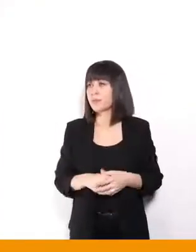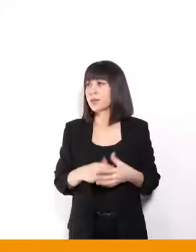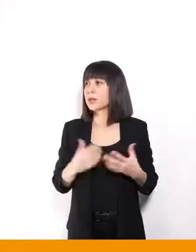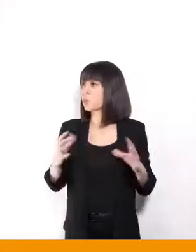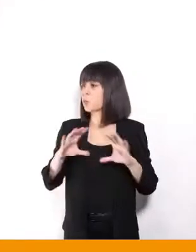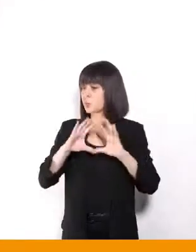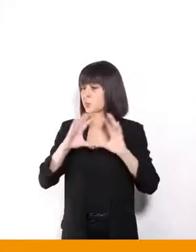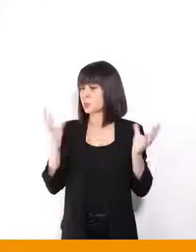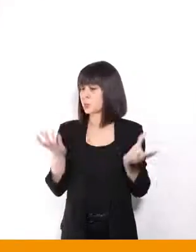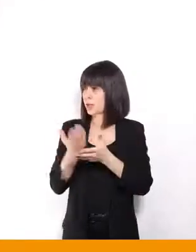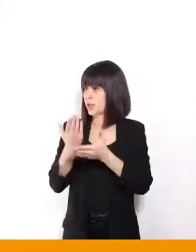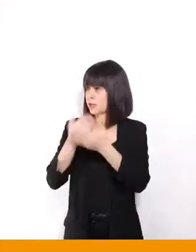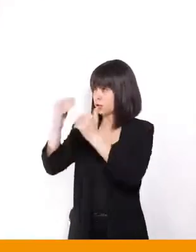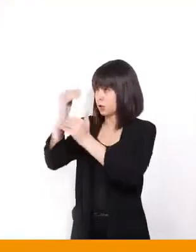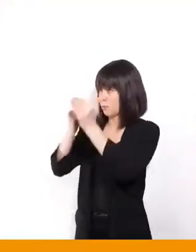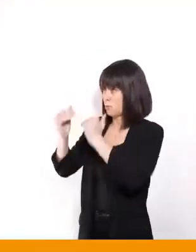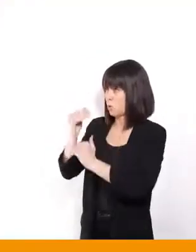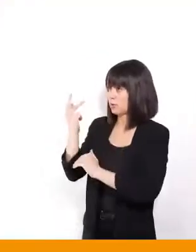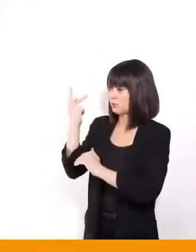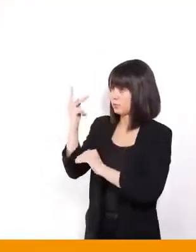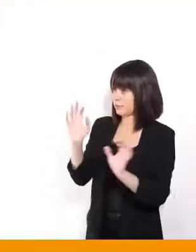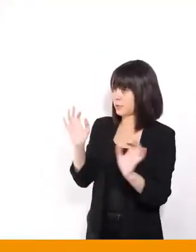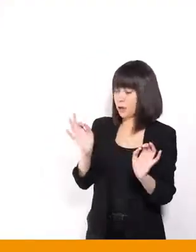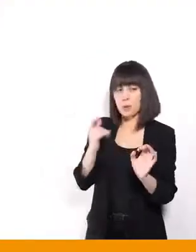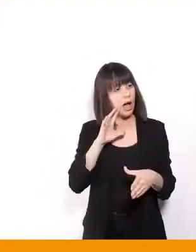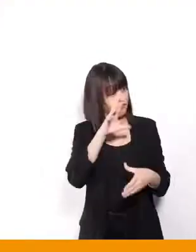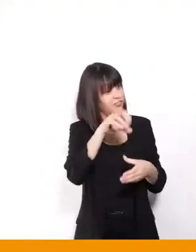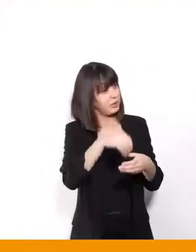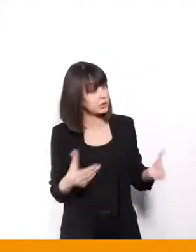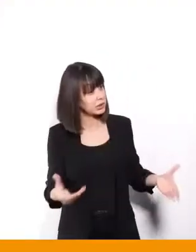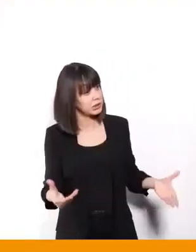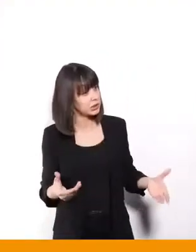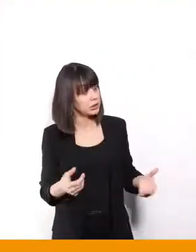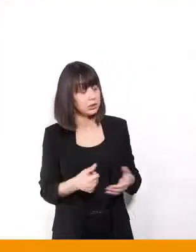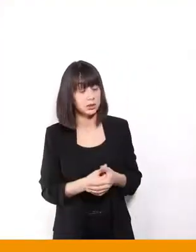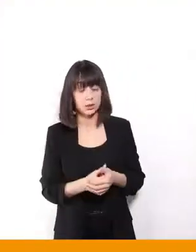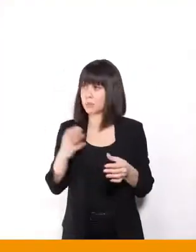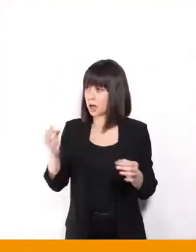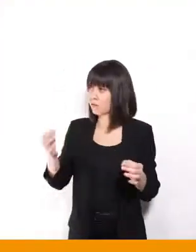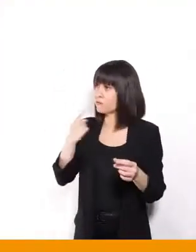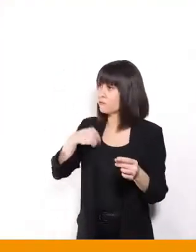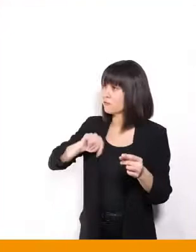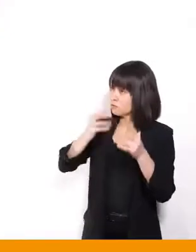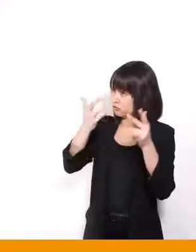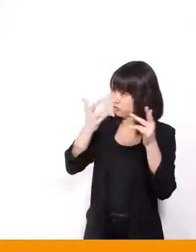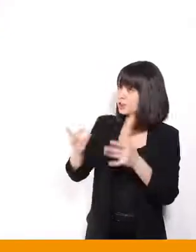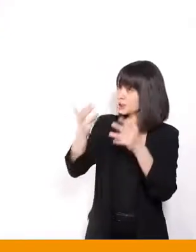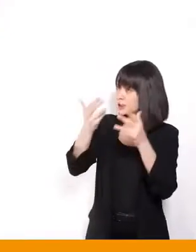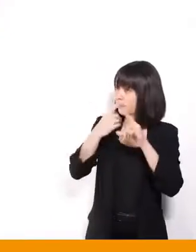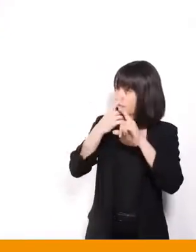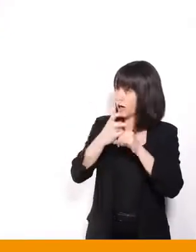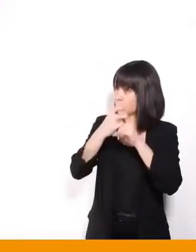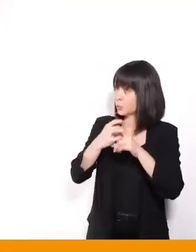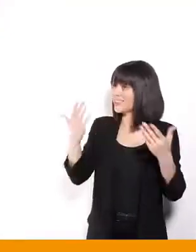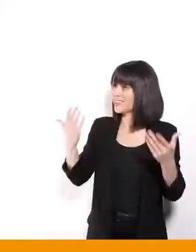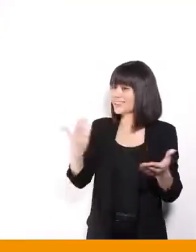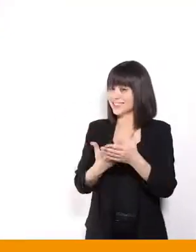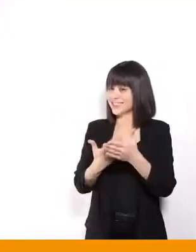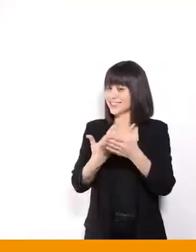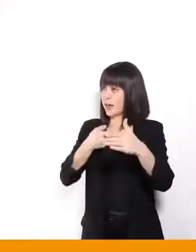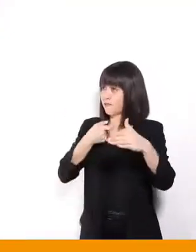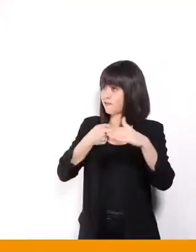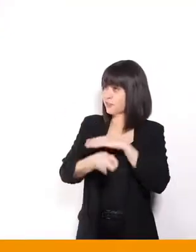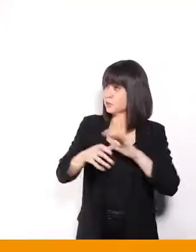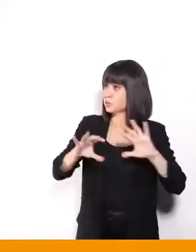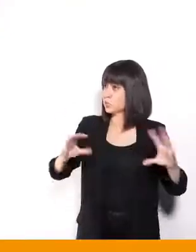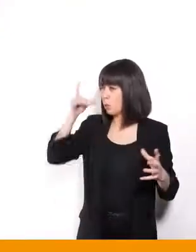programme, mais est-ce que vous avez Mais pour identifié partie. un peu, chiffré, ça en Pour fait partie, partie. mais et comment Pour alors partie. vous allez les financer? Parce que ça, on n'a pas vraiment trouvé ça dans votre